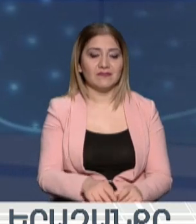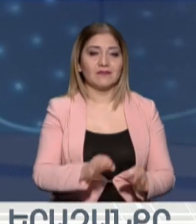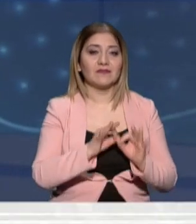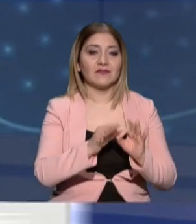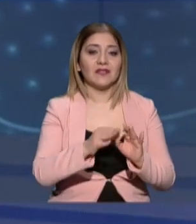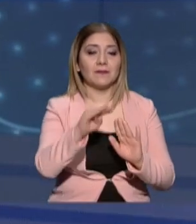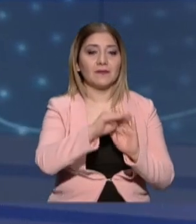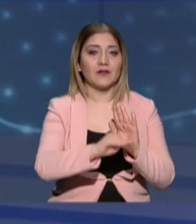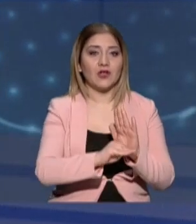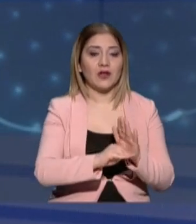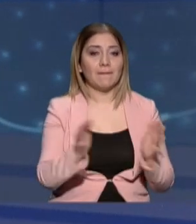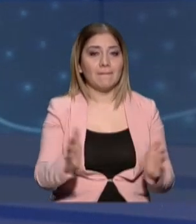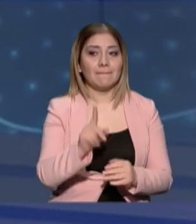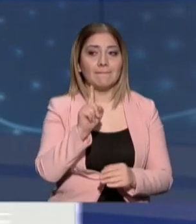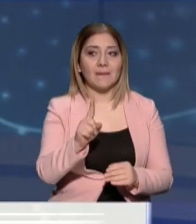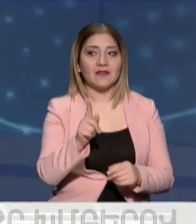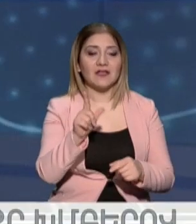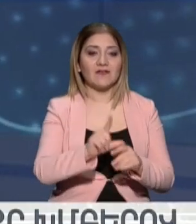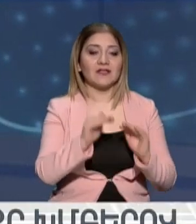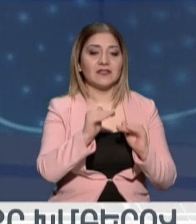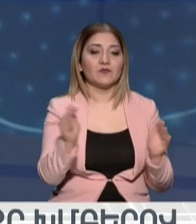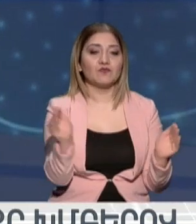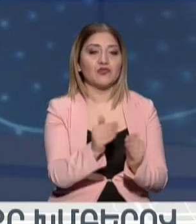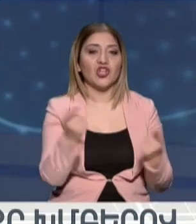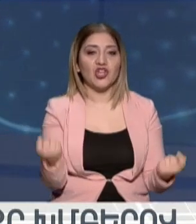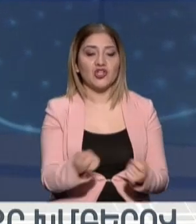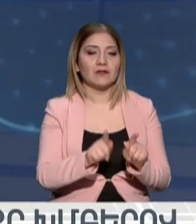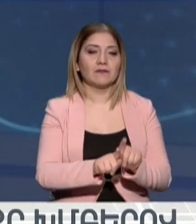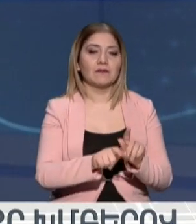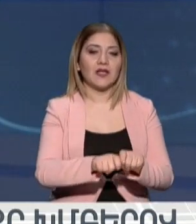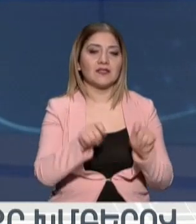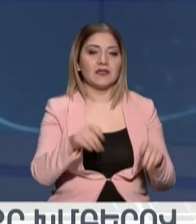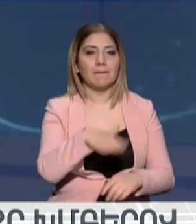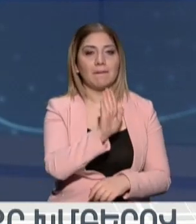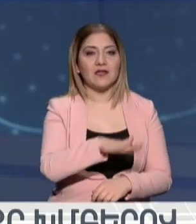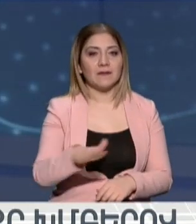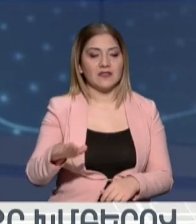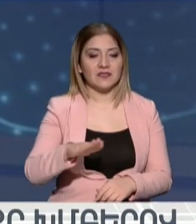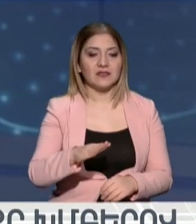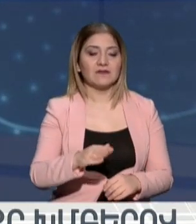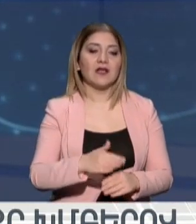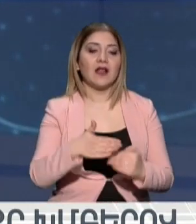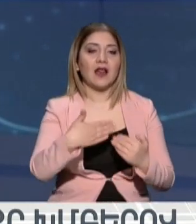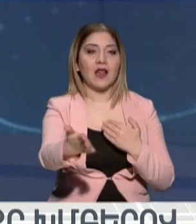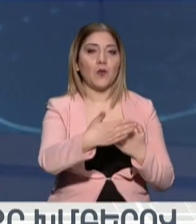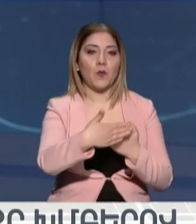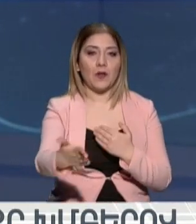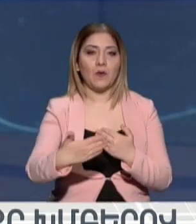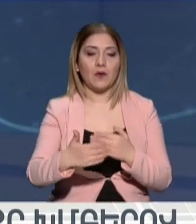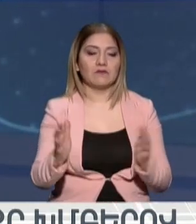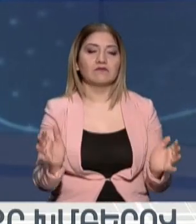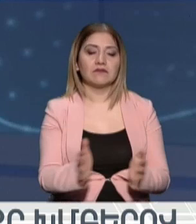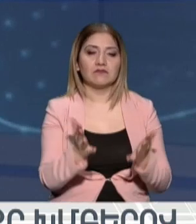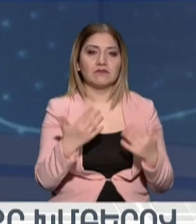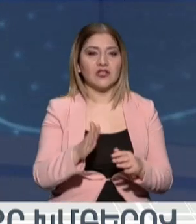Համաճարակային բոլոր կանոնների պահպանմամբ, բայց առավել փոքր խմբերով արդեն գործում են նաև նախակրթարանները, որտեղ սոցիալական հեռավորությունը պահպանված